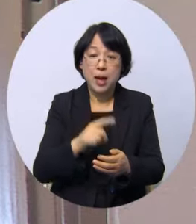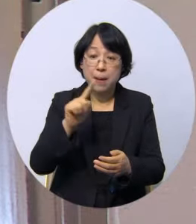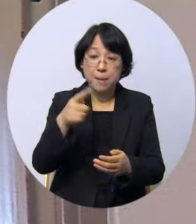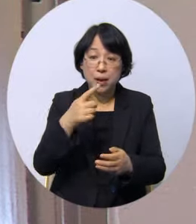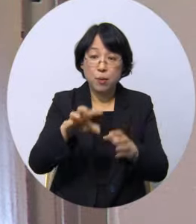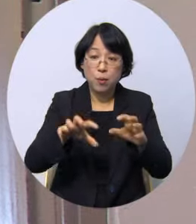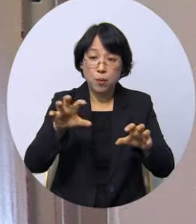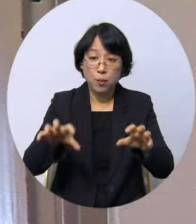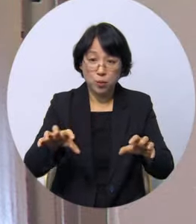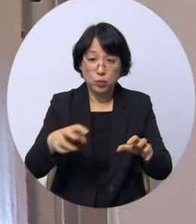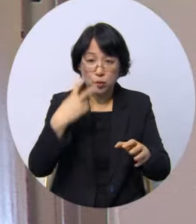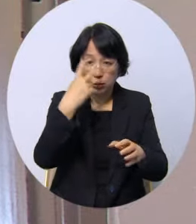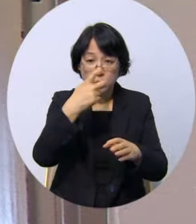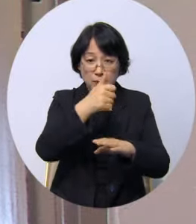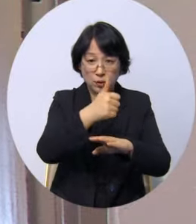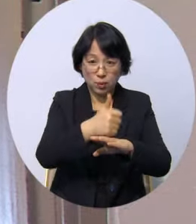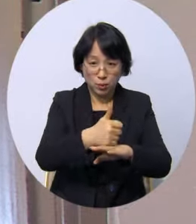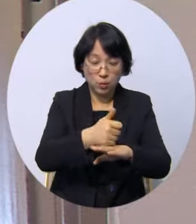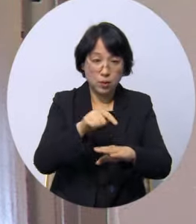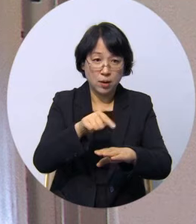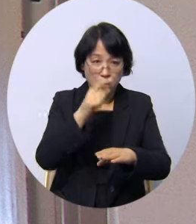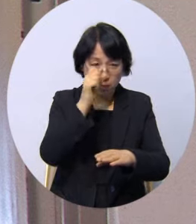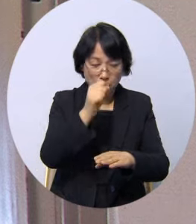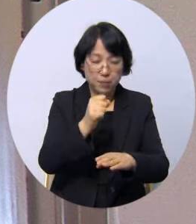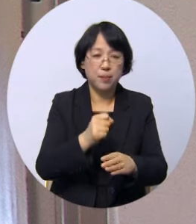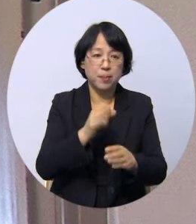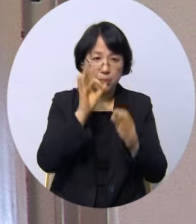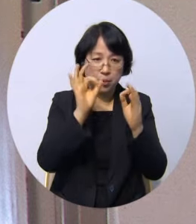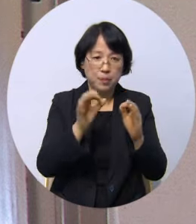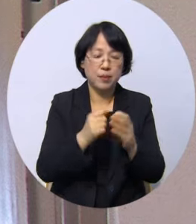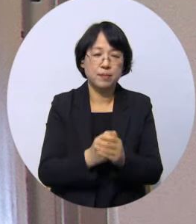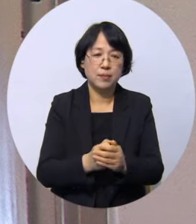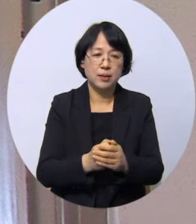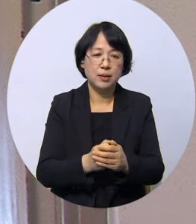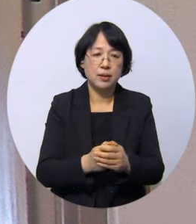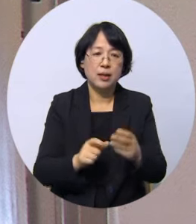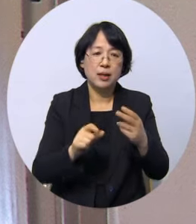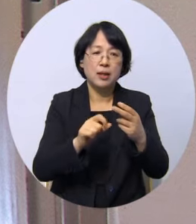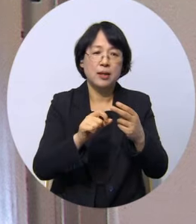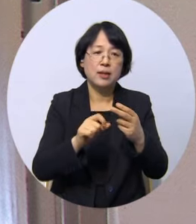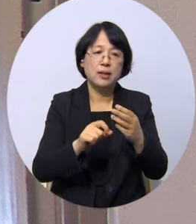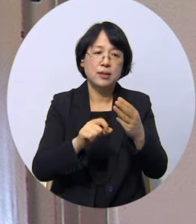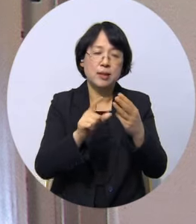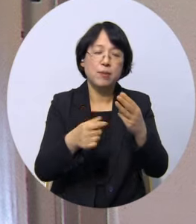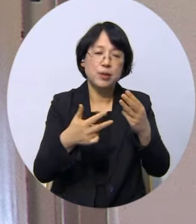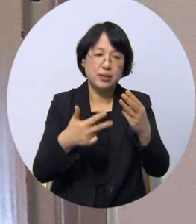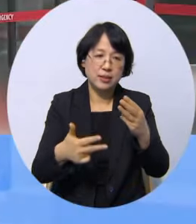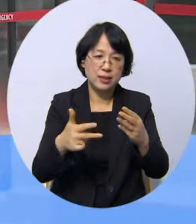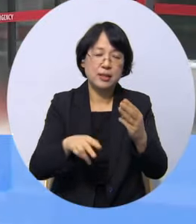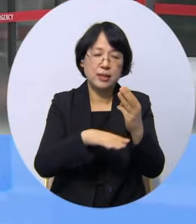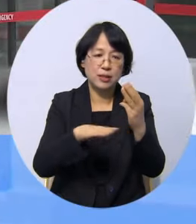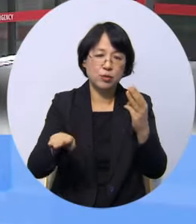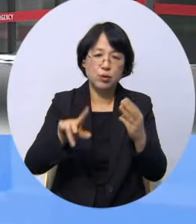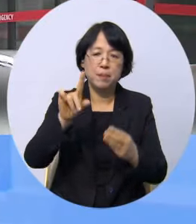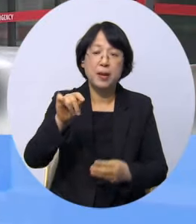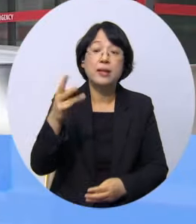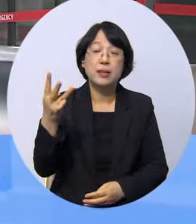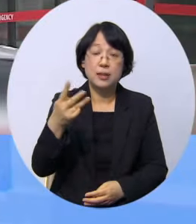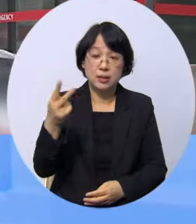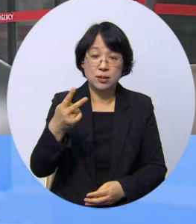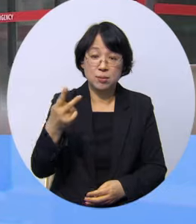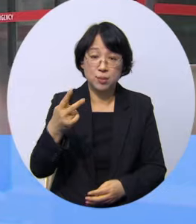현황을 파악한 결과인데요 지난 7일 기준 근무지를 이탈한 전공의는 12,000명 가까이